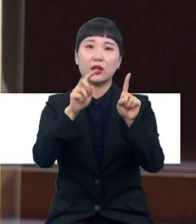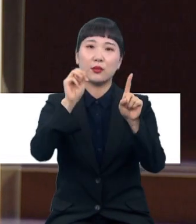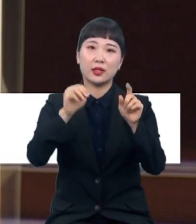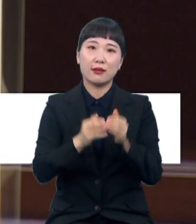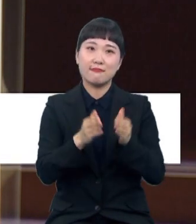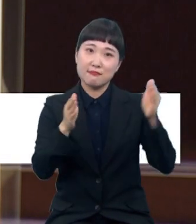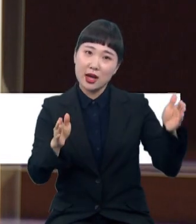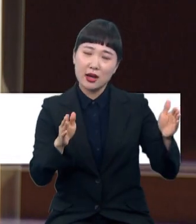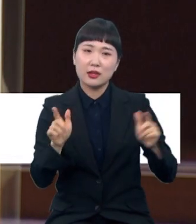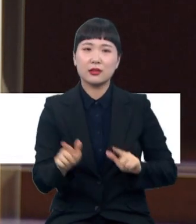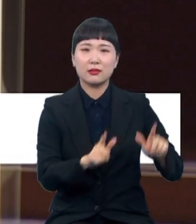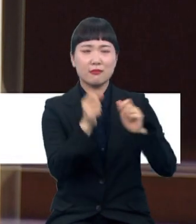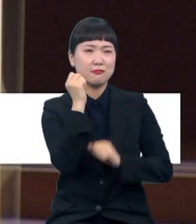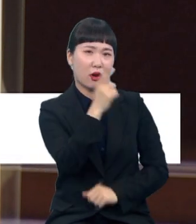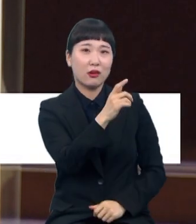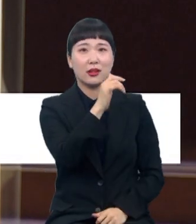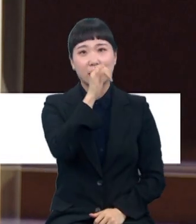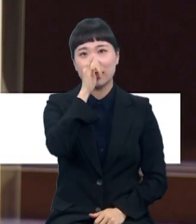지역을 또 찾을 수 있을까요?